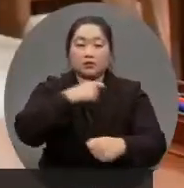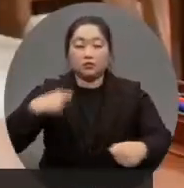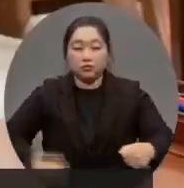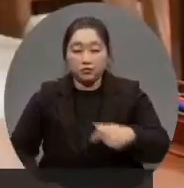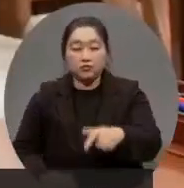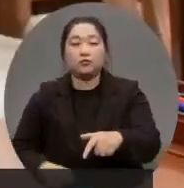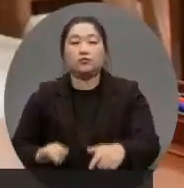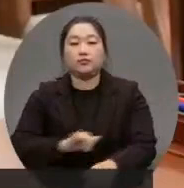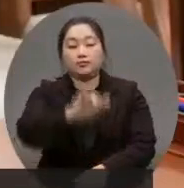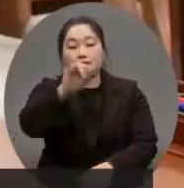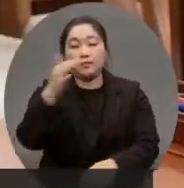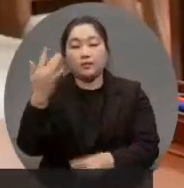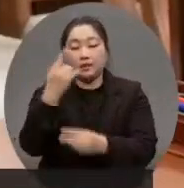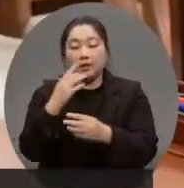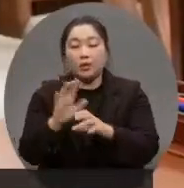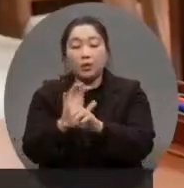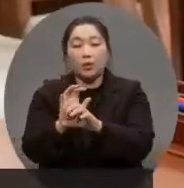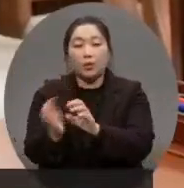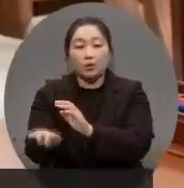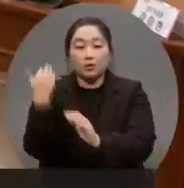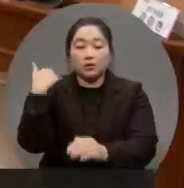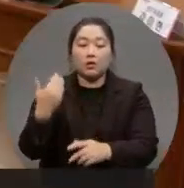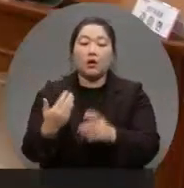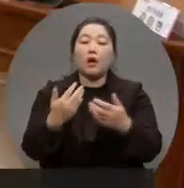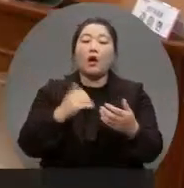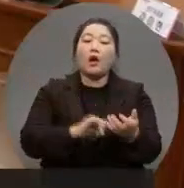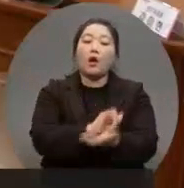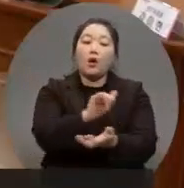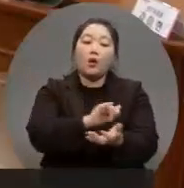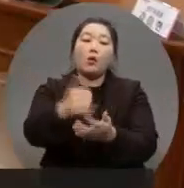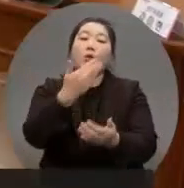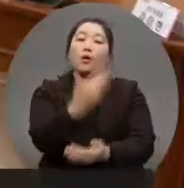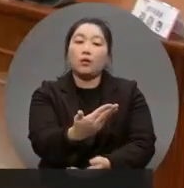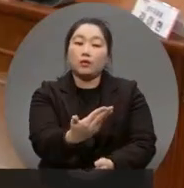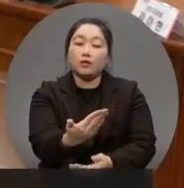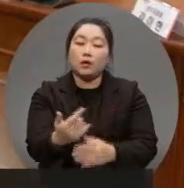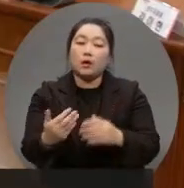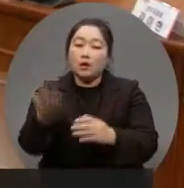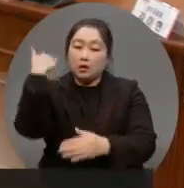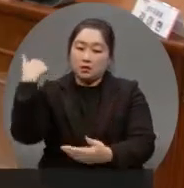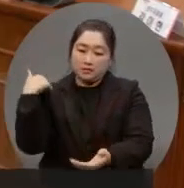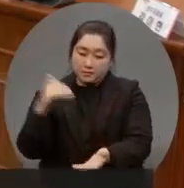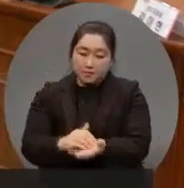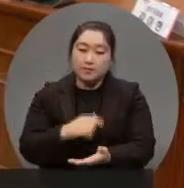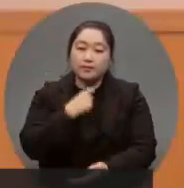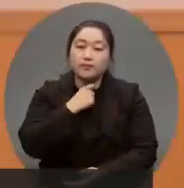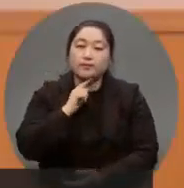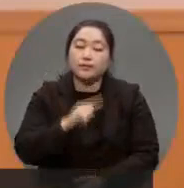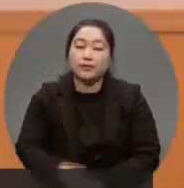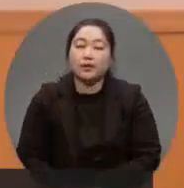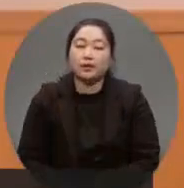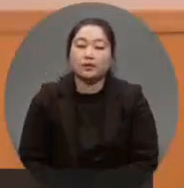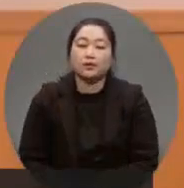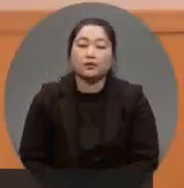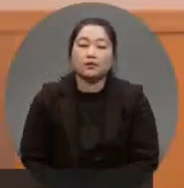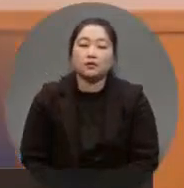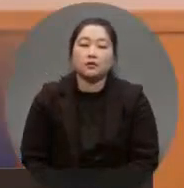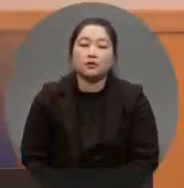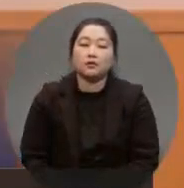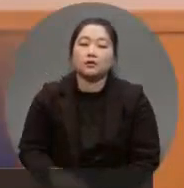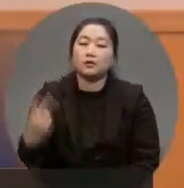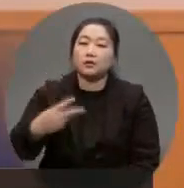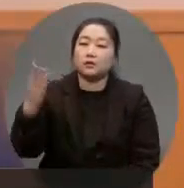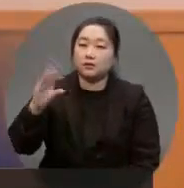이전 청주에서만 9개 국제 노선을 운항하던 과거의 영광을 되찾겠다는 겁니다. 2천만 이상의 수요가